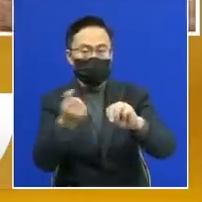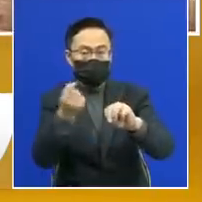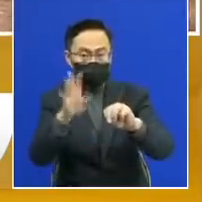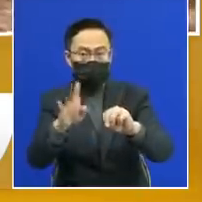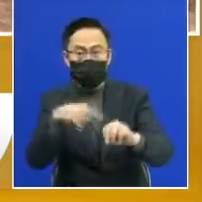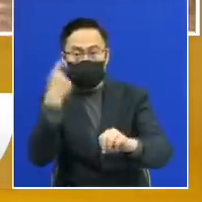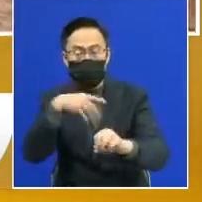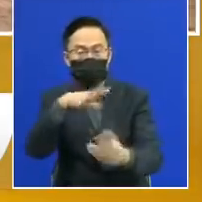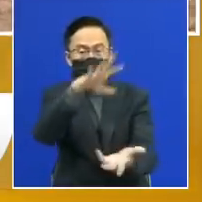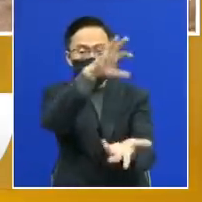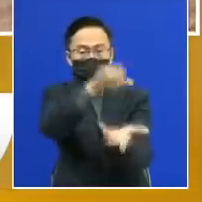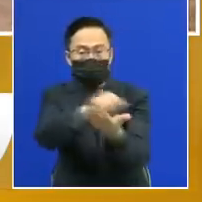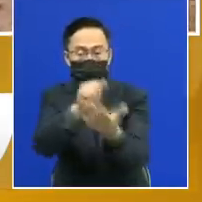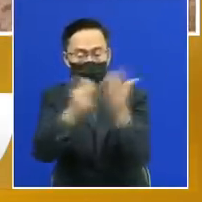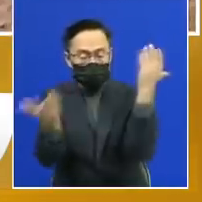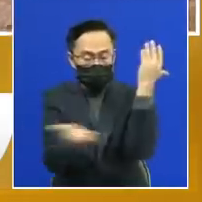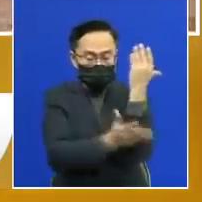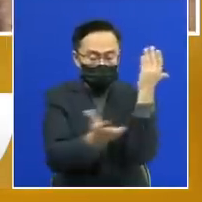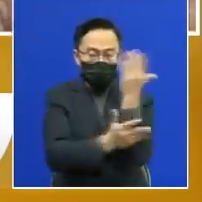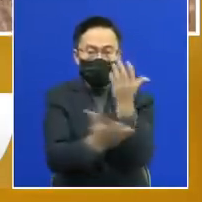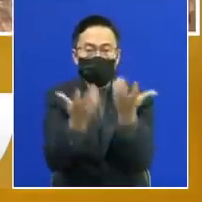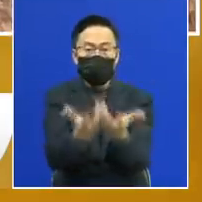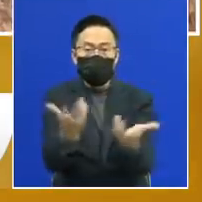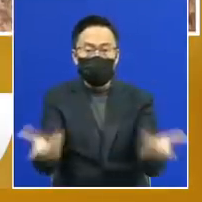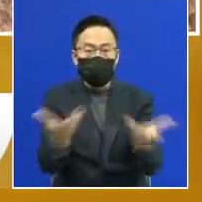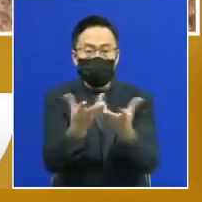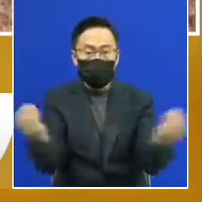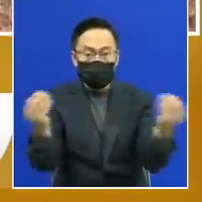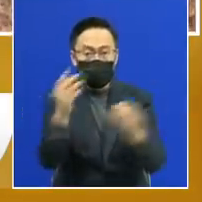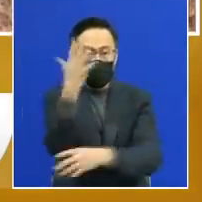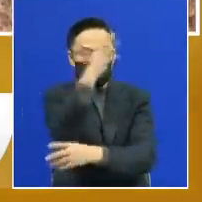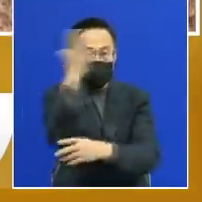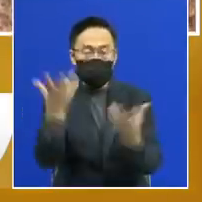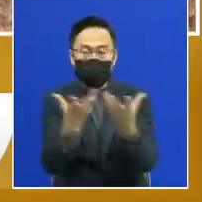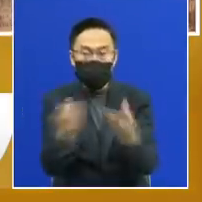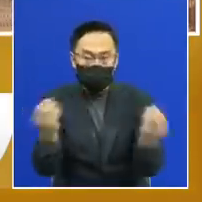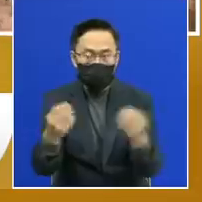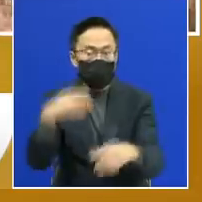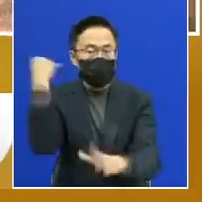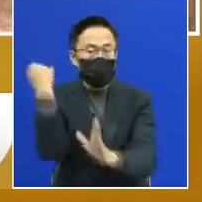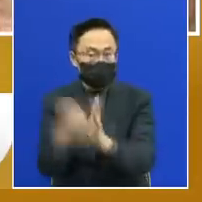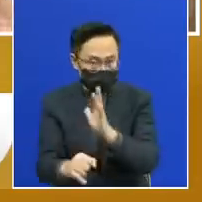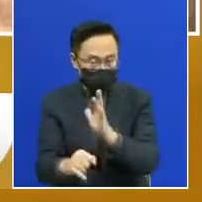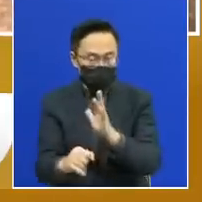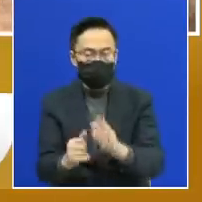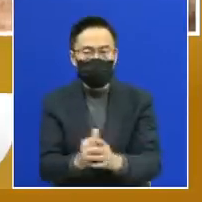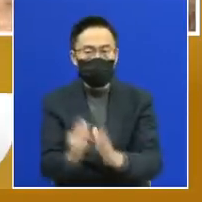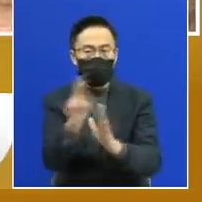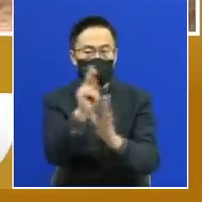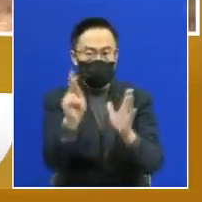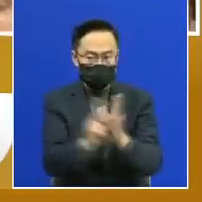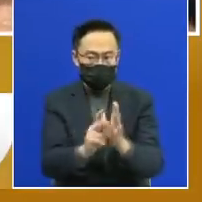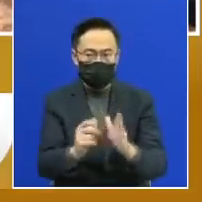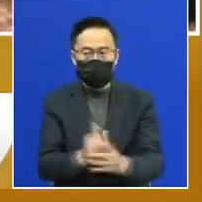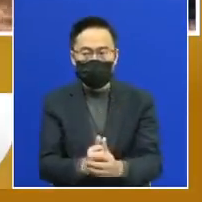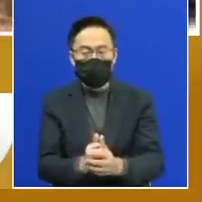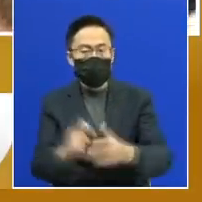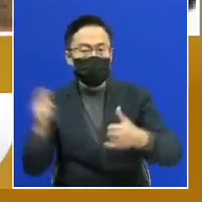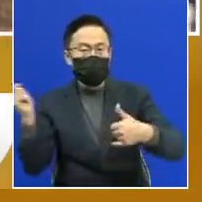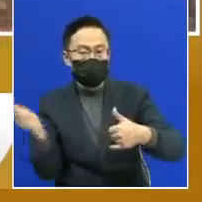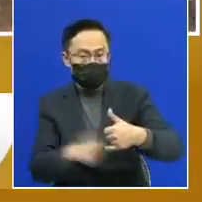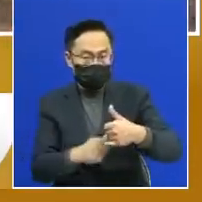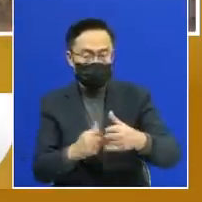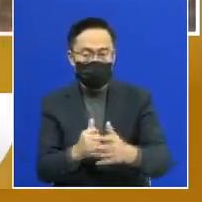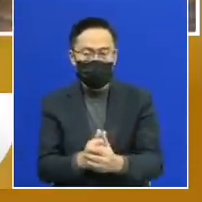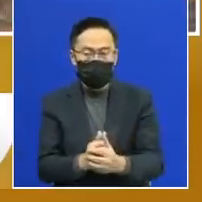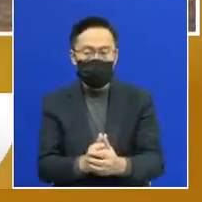ผู้ใดเข้าไปแผ่วถางทำลายนะครับป่าไม้เนี่ยย่อมมีความผิดนะตามกฎหมายนะโทษอัต